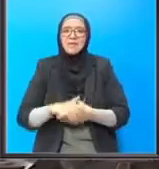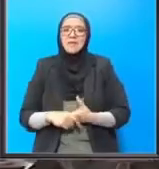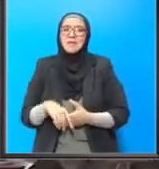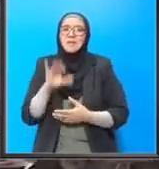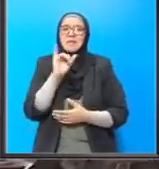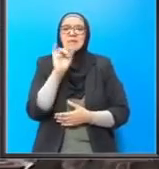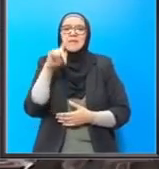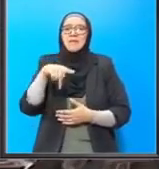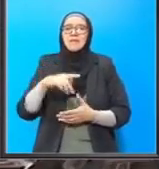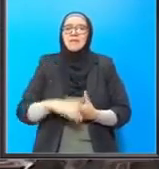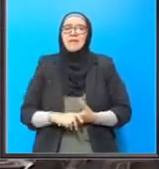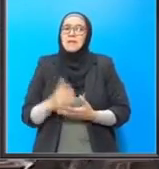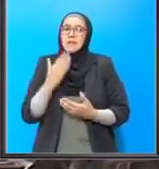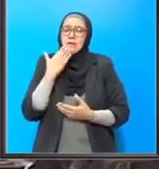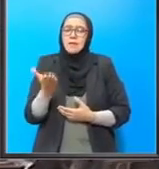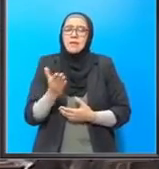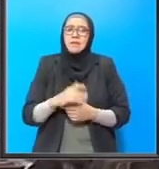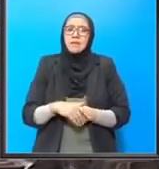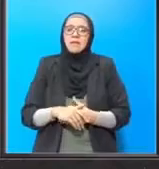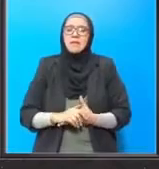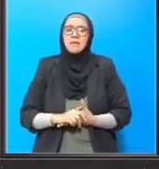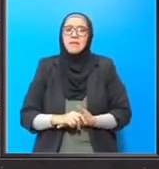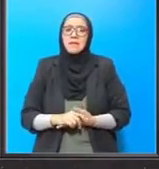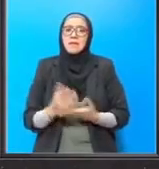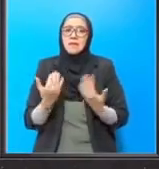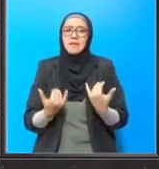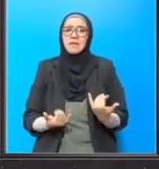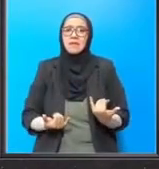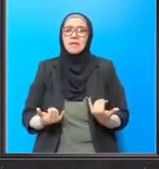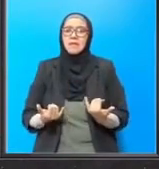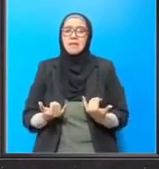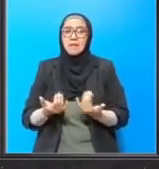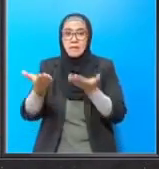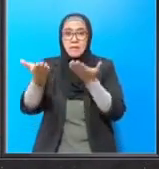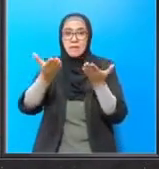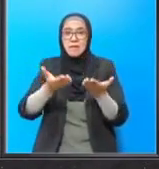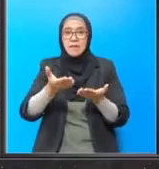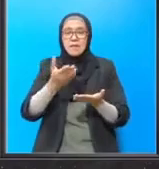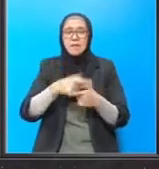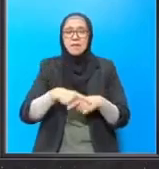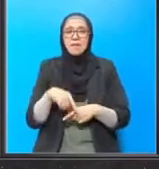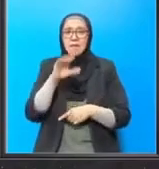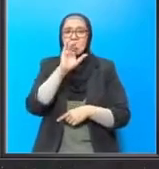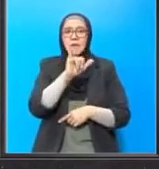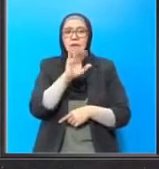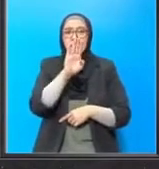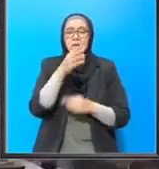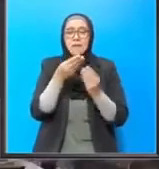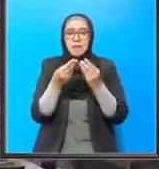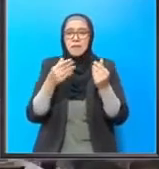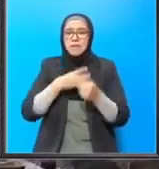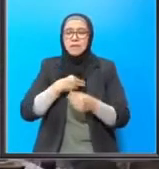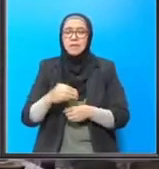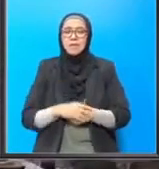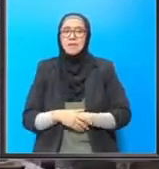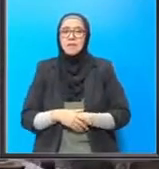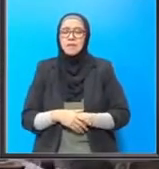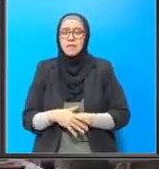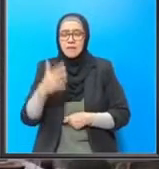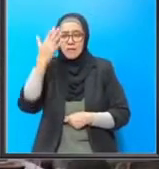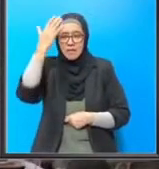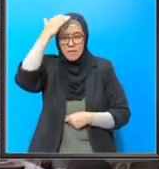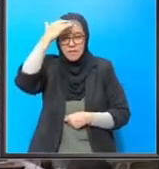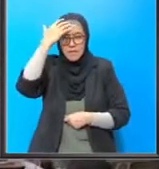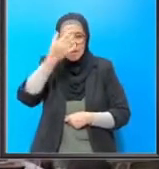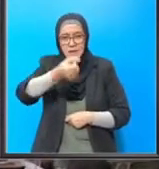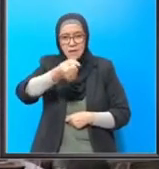kyaaaa yang membuat balik Pulau seterusnya sih slime-nya bawah pasti putih segalon